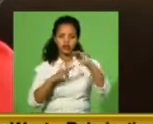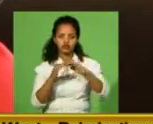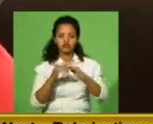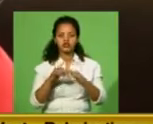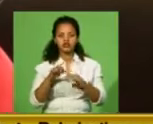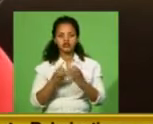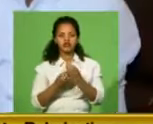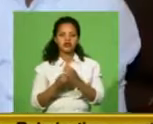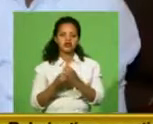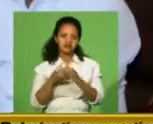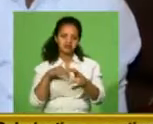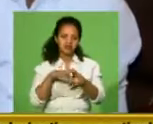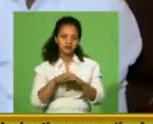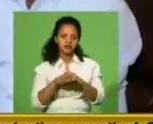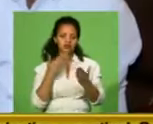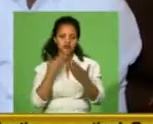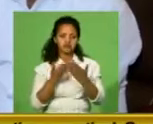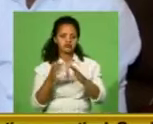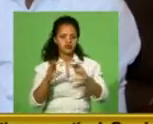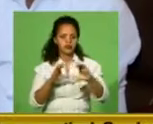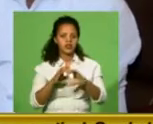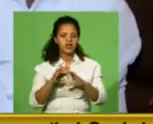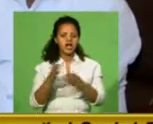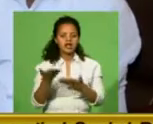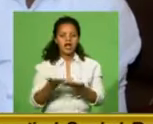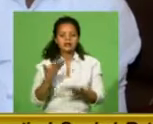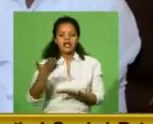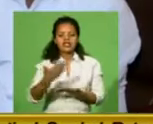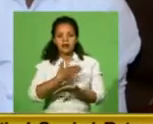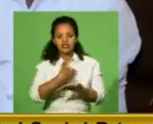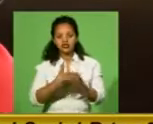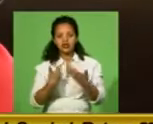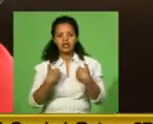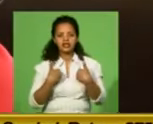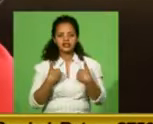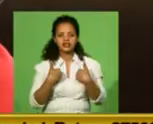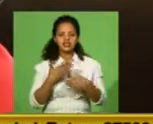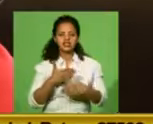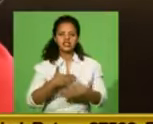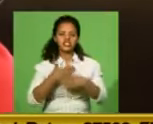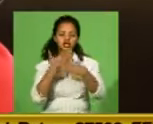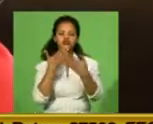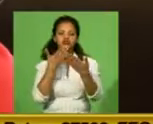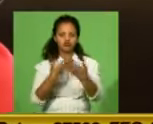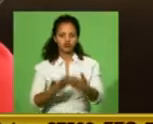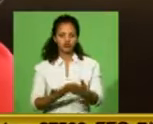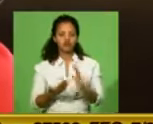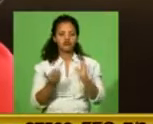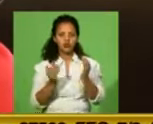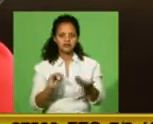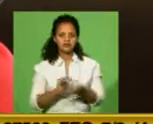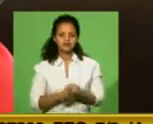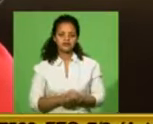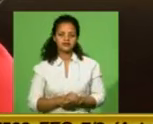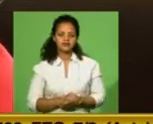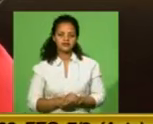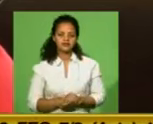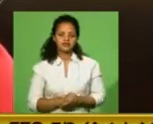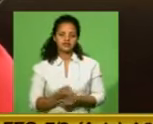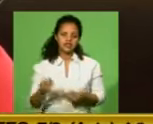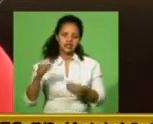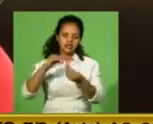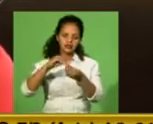ሪሶርስ ለማገዝ ጥረት ቢደረግ ጥሩ ነው የሚል ነው። ታሰባሰቡ ያለበት ደረጃ ጥሩ ቢሆንም